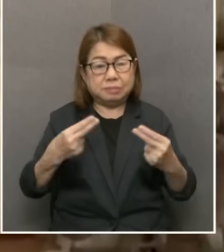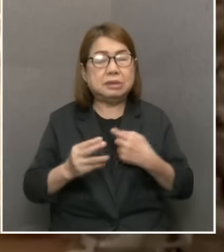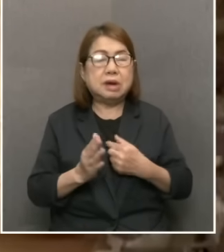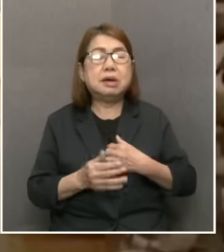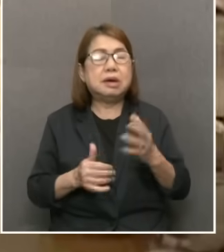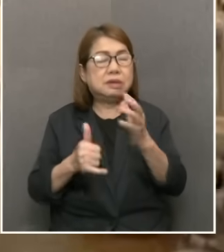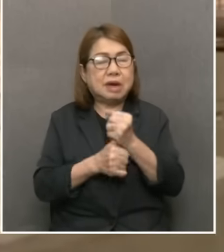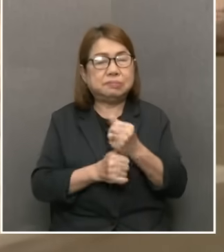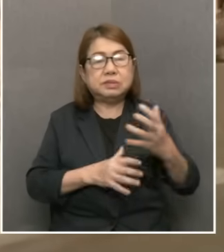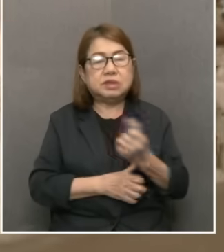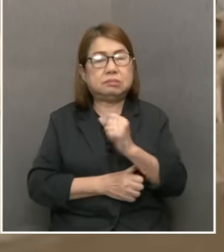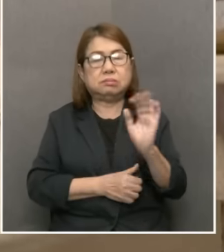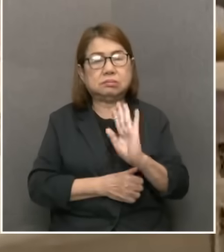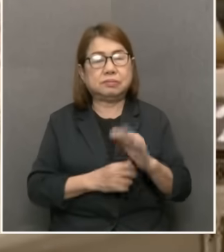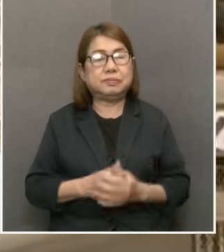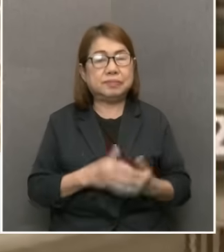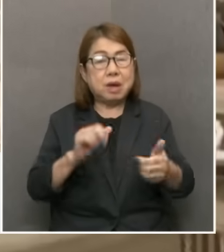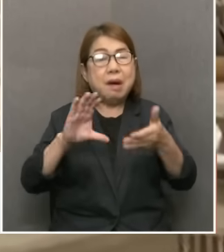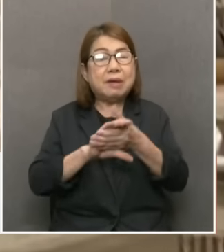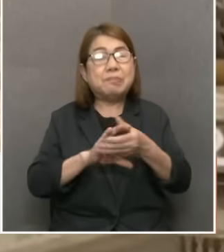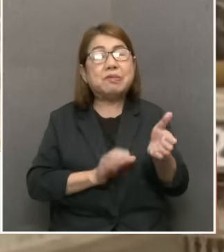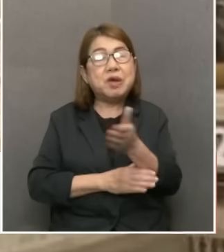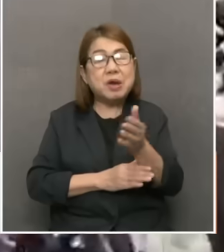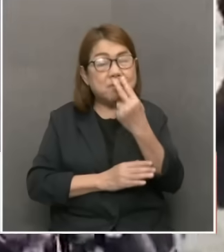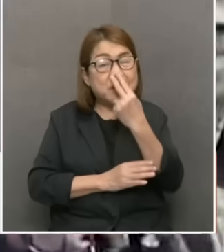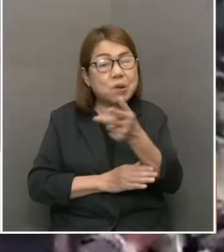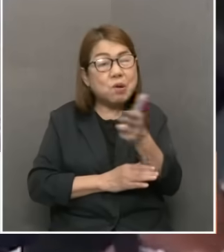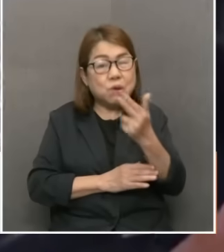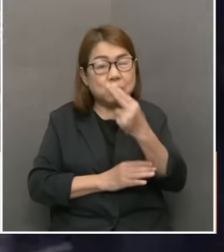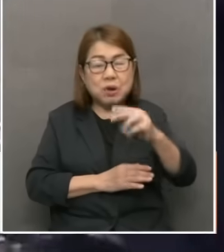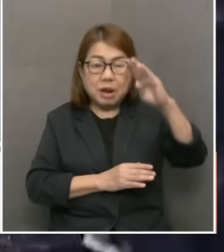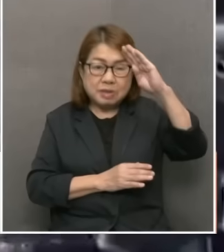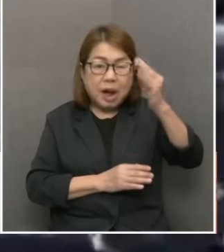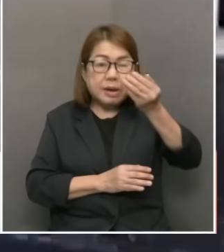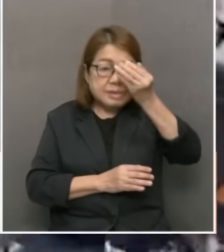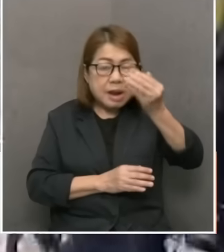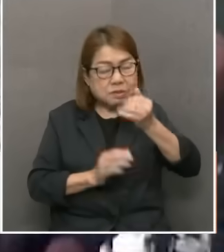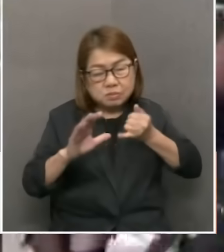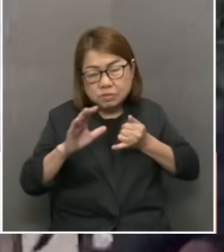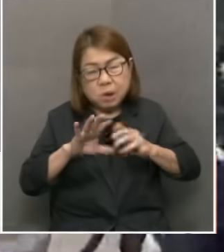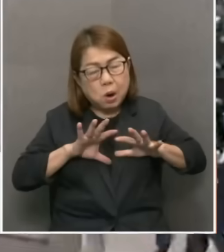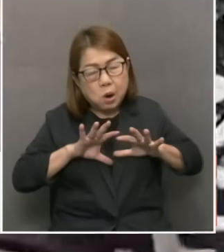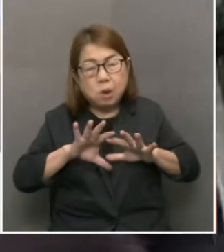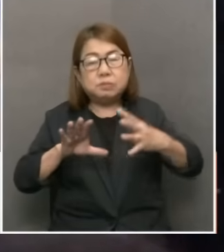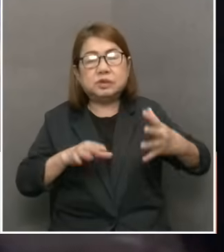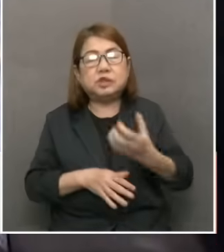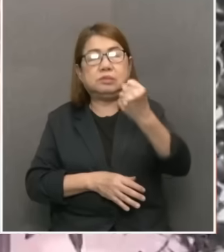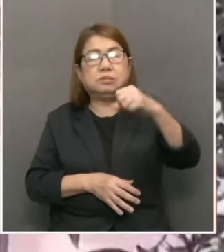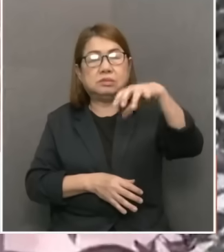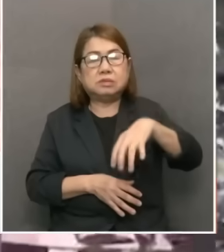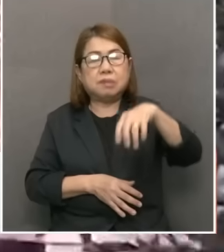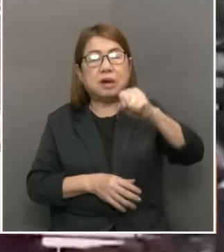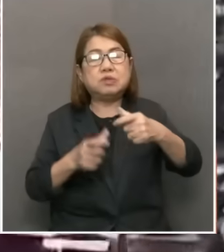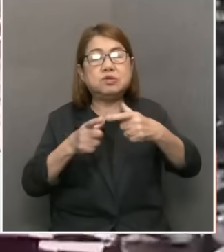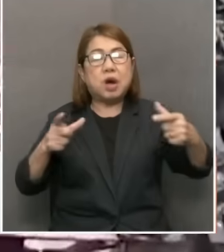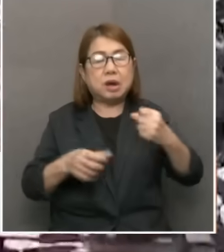กองทัพอิสราเอลเปิดคลิปขณะที่ทหารอิสราเอลบุกถล่มและยึดสำนักงานใหญ่ฮามาสในเมืองชีคซายั